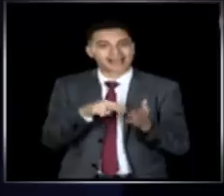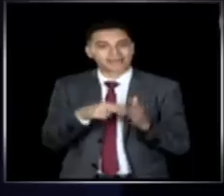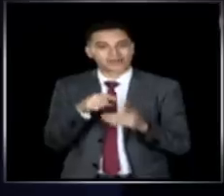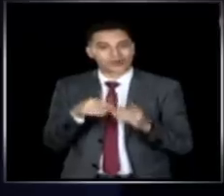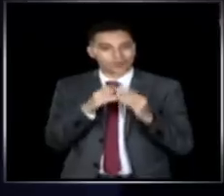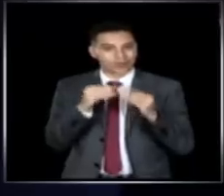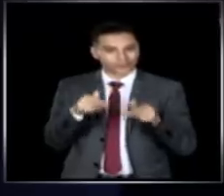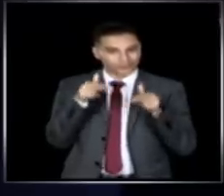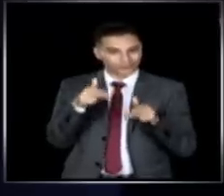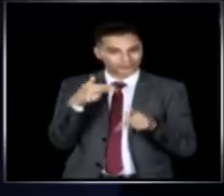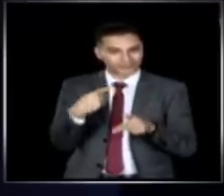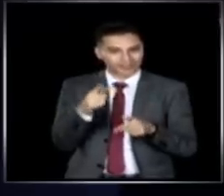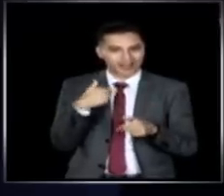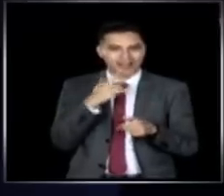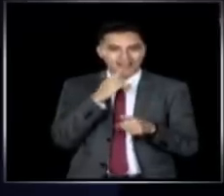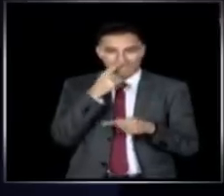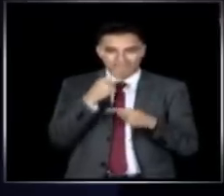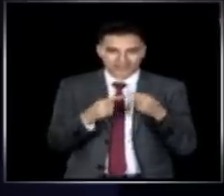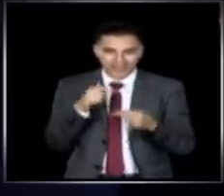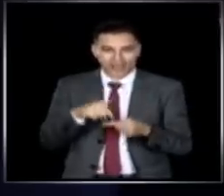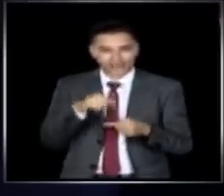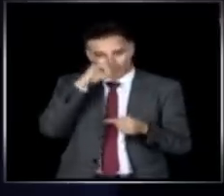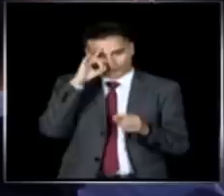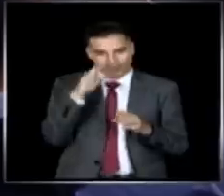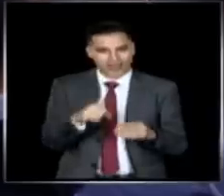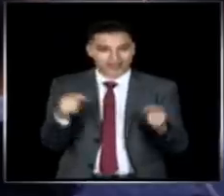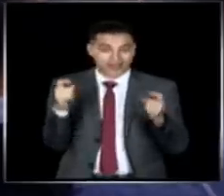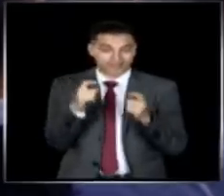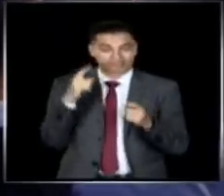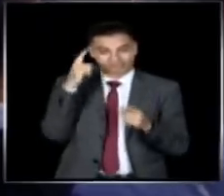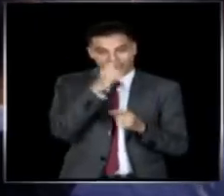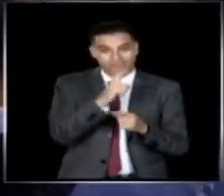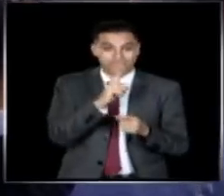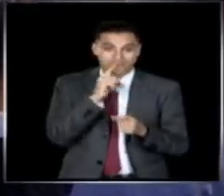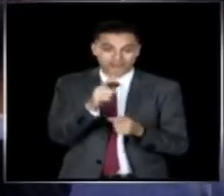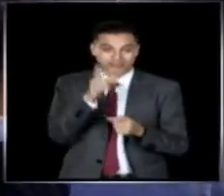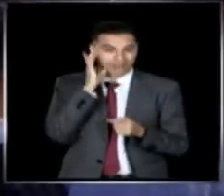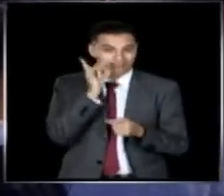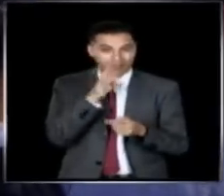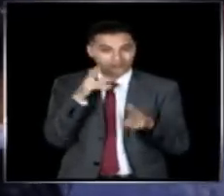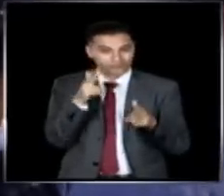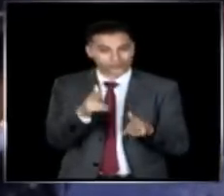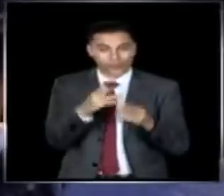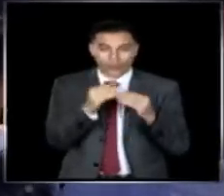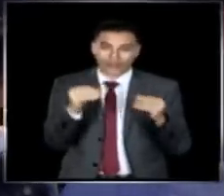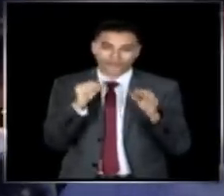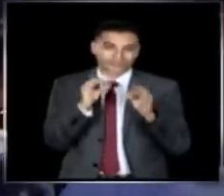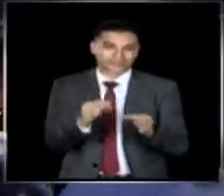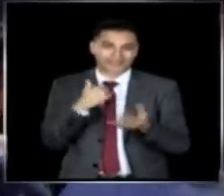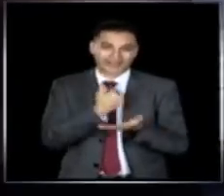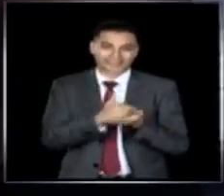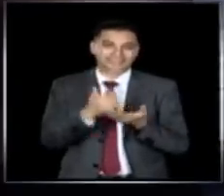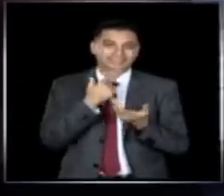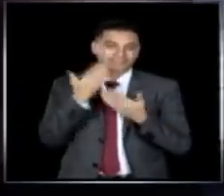اجواء يعني متعود عليها، بس اكيد هتبقى حلقه صعبه. ولكن الاجواء وحشتك؟ وحشتني طبعا، يعني انا كنت دايما